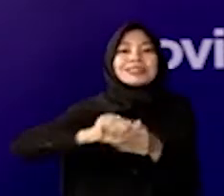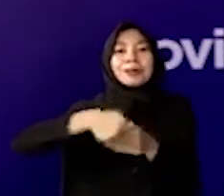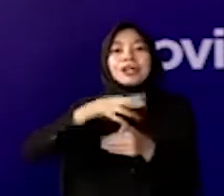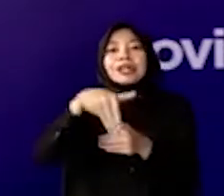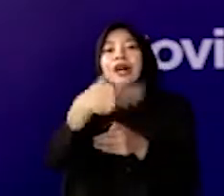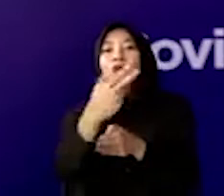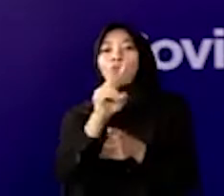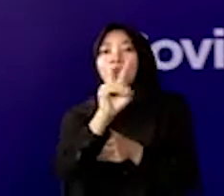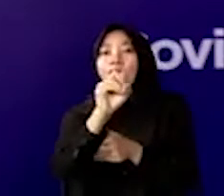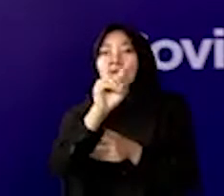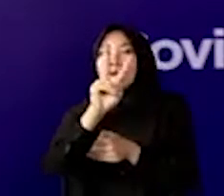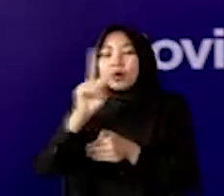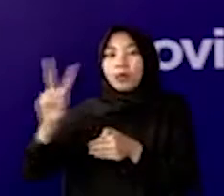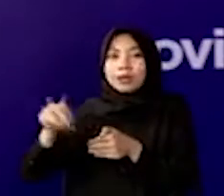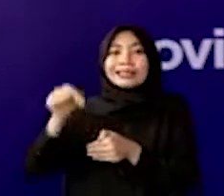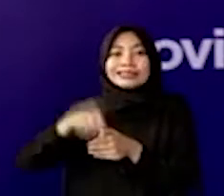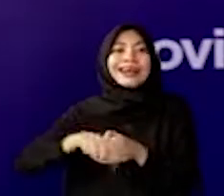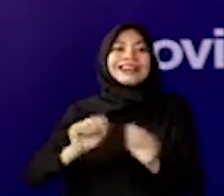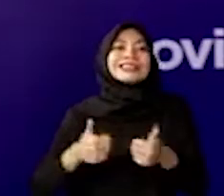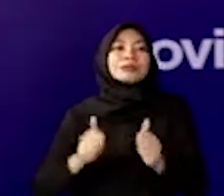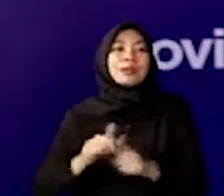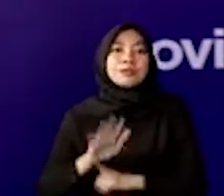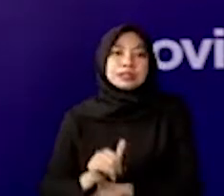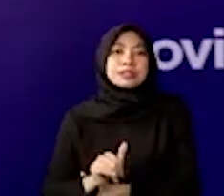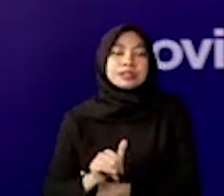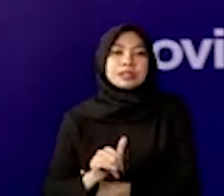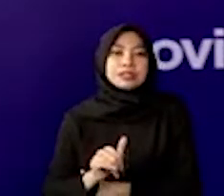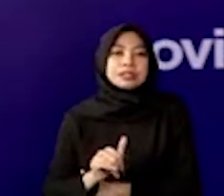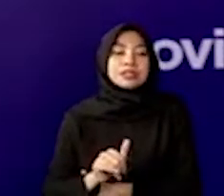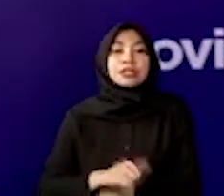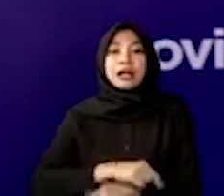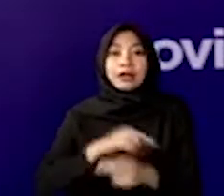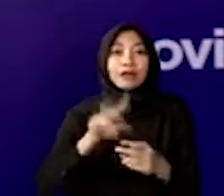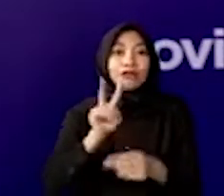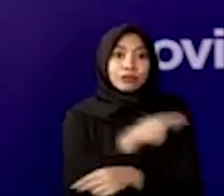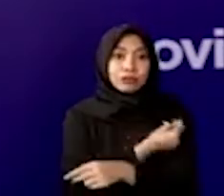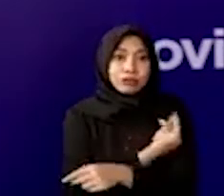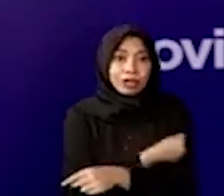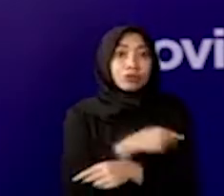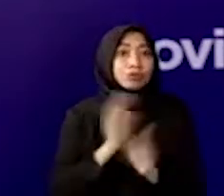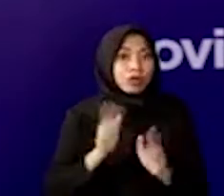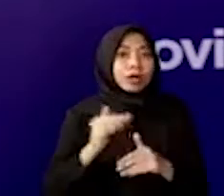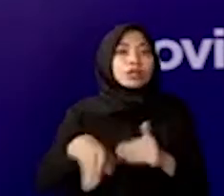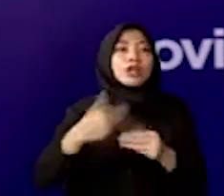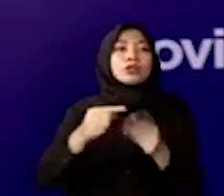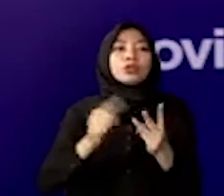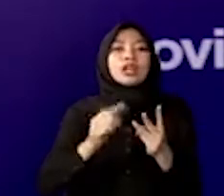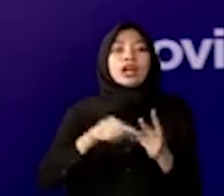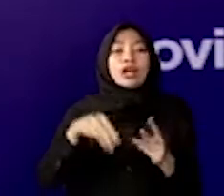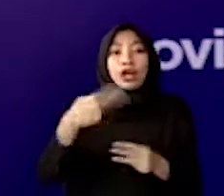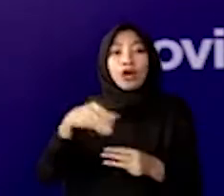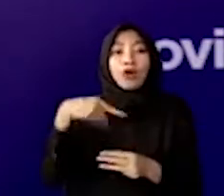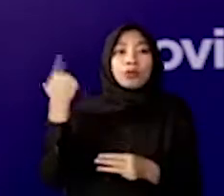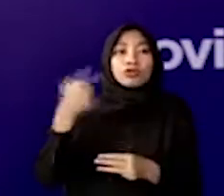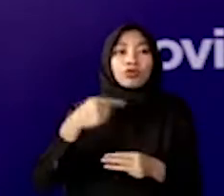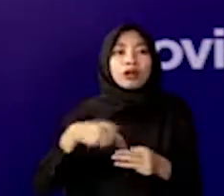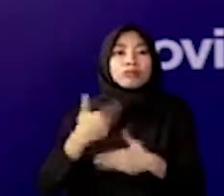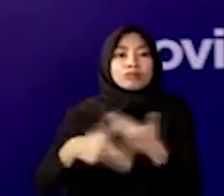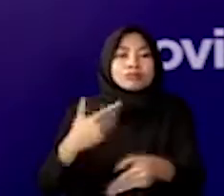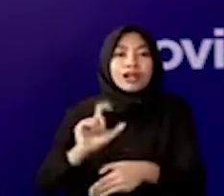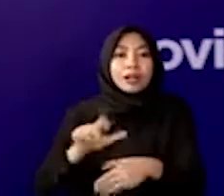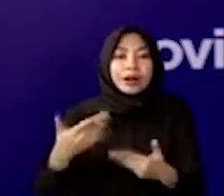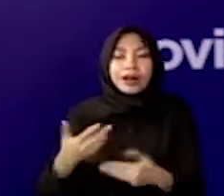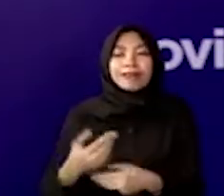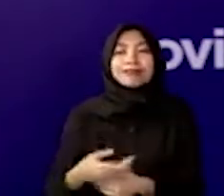2022 persiapan sedang dilakukan terkait dengan pemulihan ekonomi nasional dan covid kita lihat berbagai